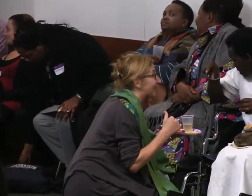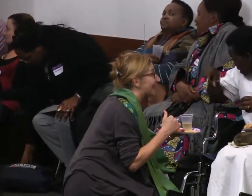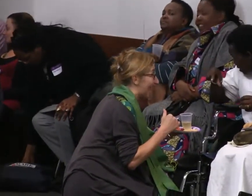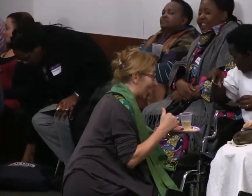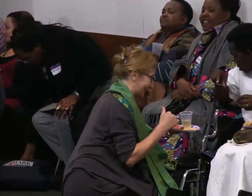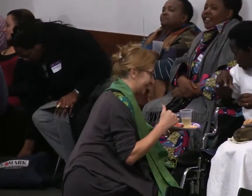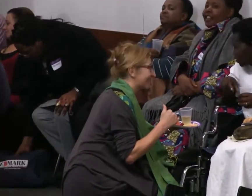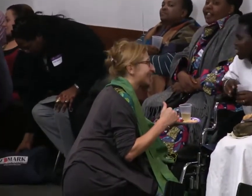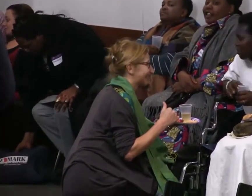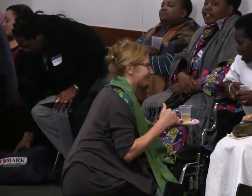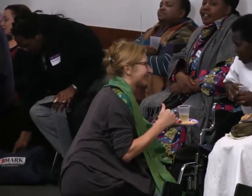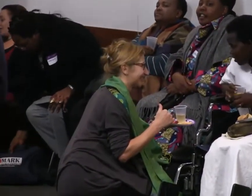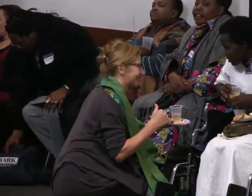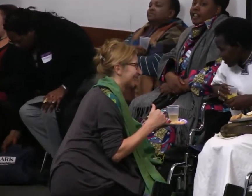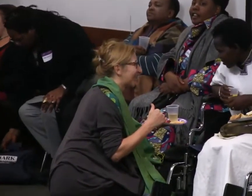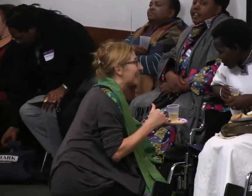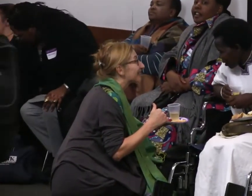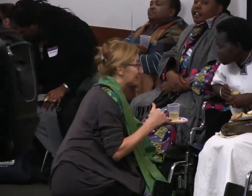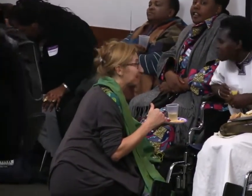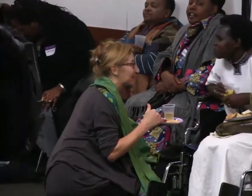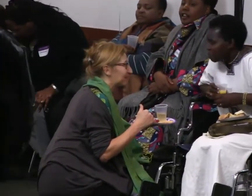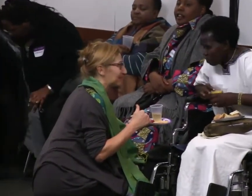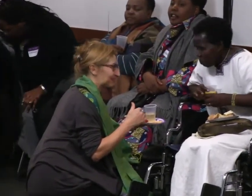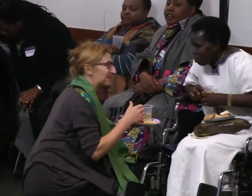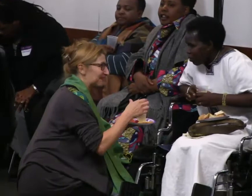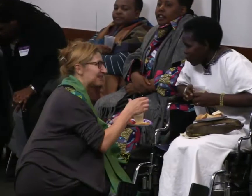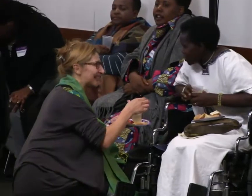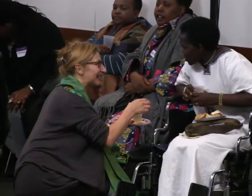wọ́n dòyí kápá apá ò kápá.